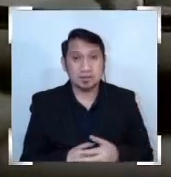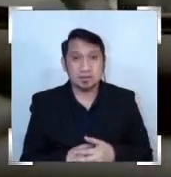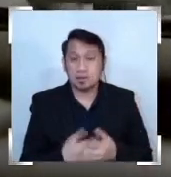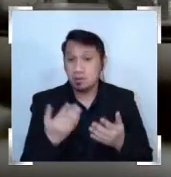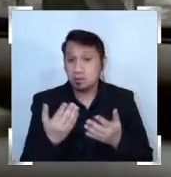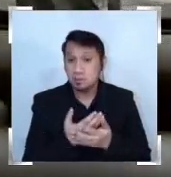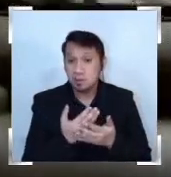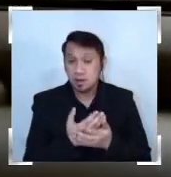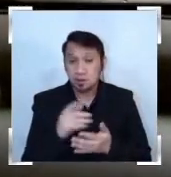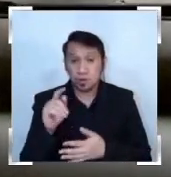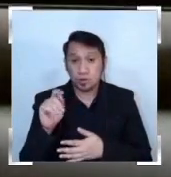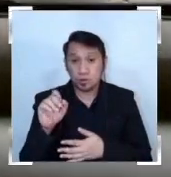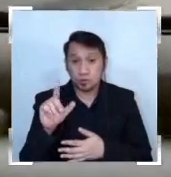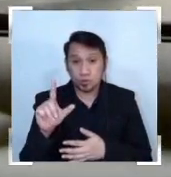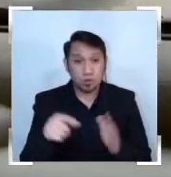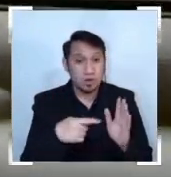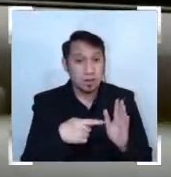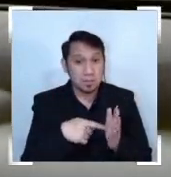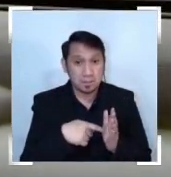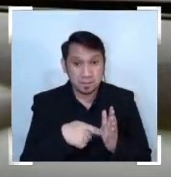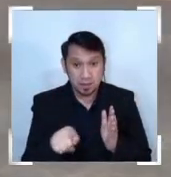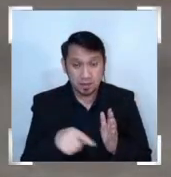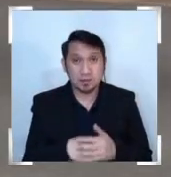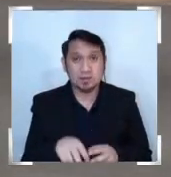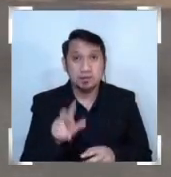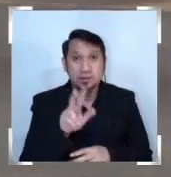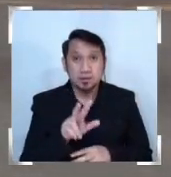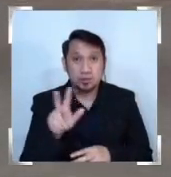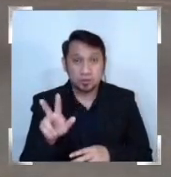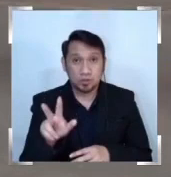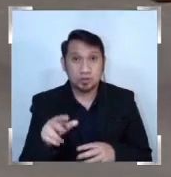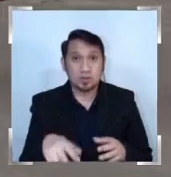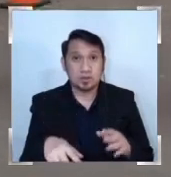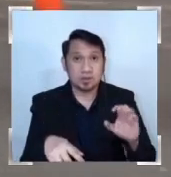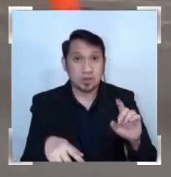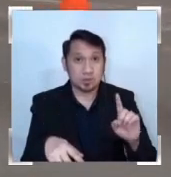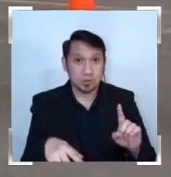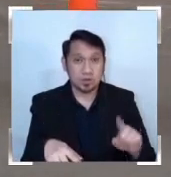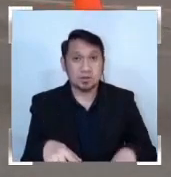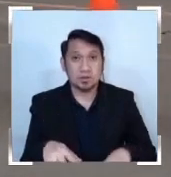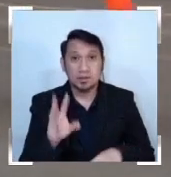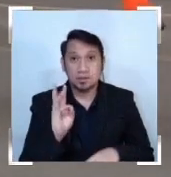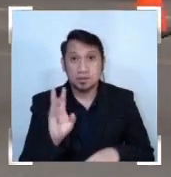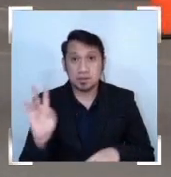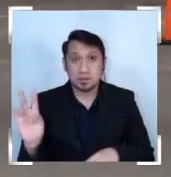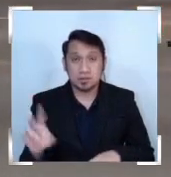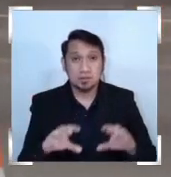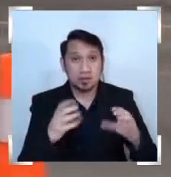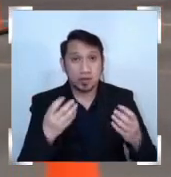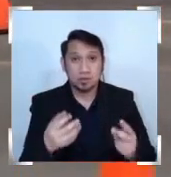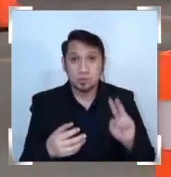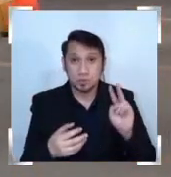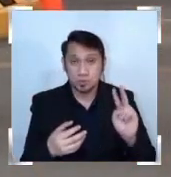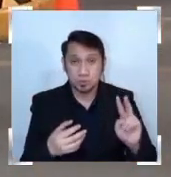ng Cavitex R1 Expressway, 33 pesos na ang singil sa mga Class 1 vehicle, 67 pesos naman sa Class